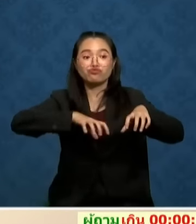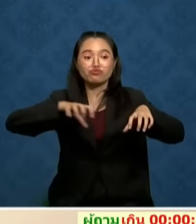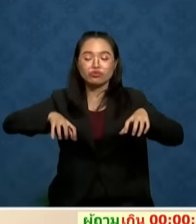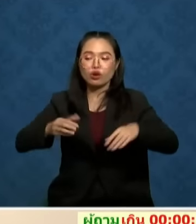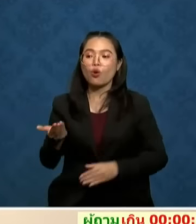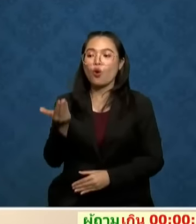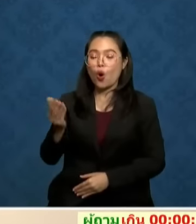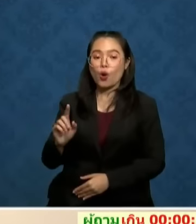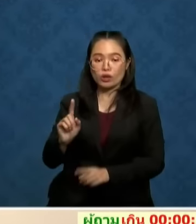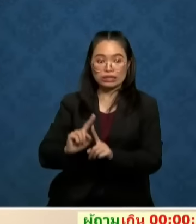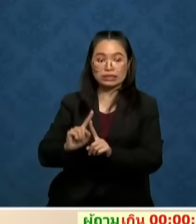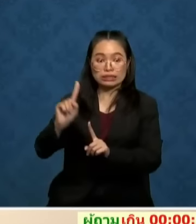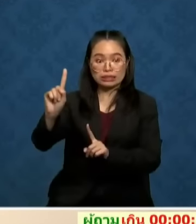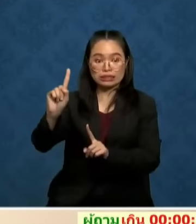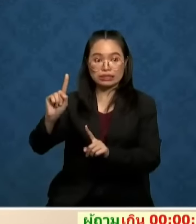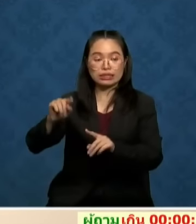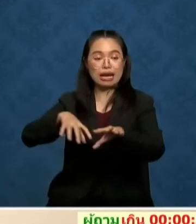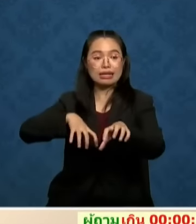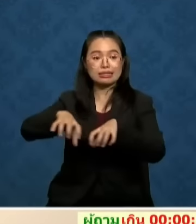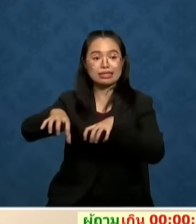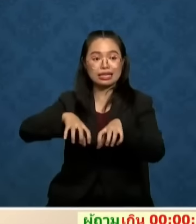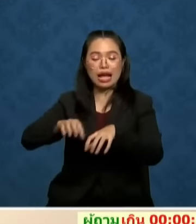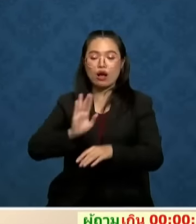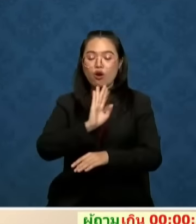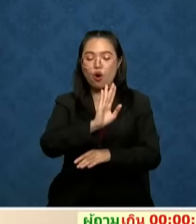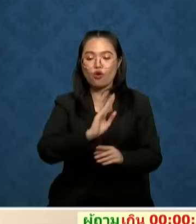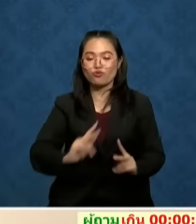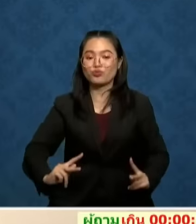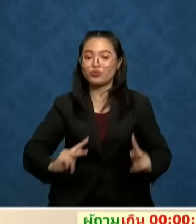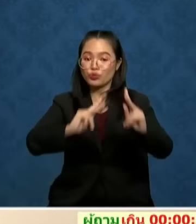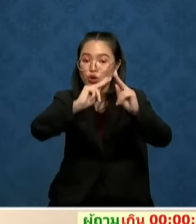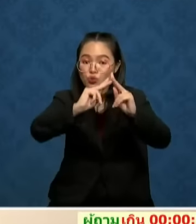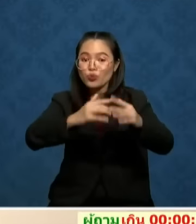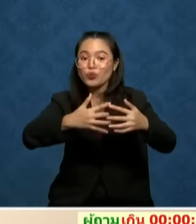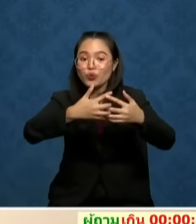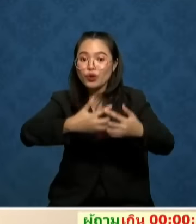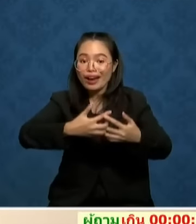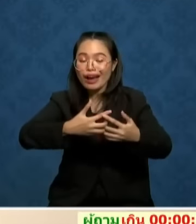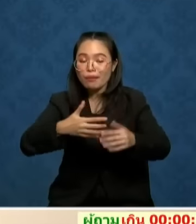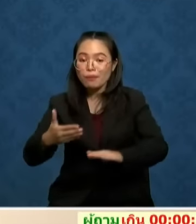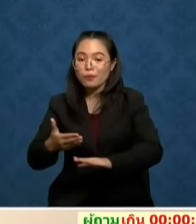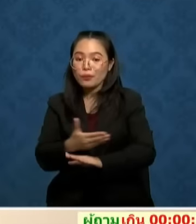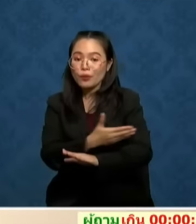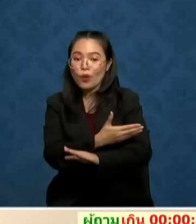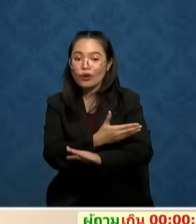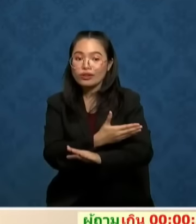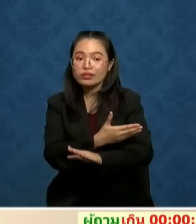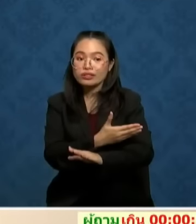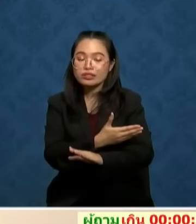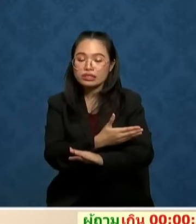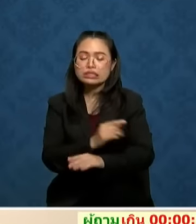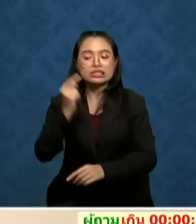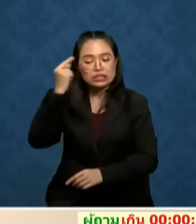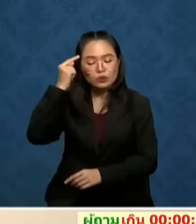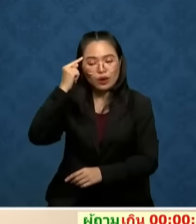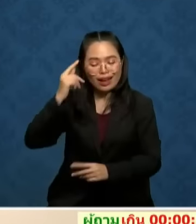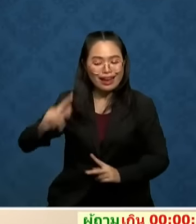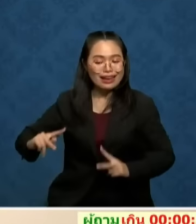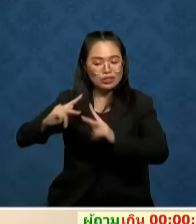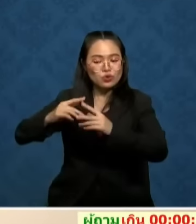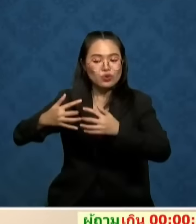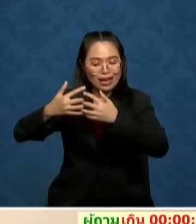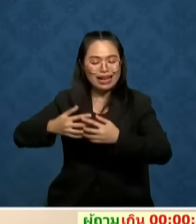ยก็คือเรื่องของการบริหารงานของกระทรวงอุตสาหกรรมค่ะก่อนหน้านี้นะคะทุกคนอาจจะเข้าใจว่าทุกอย่างกระทรวงอุตสาหกรรมจัดการได้แต่เ